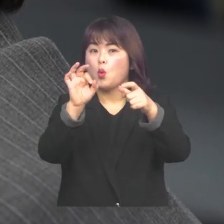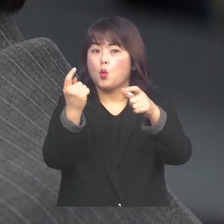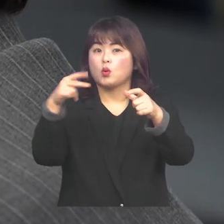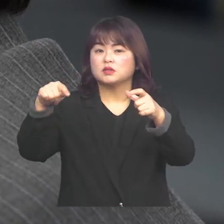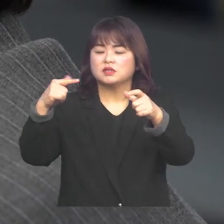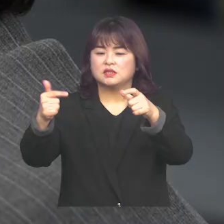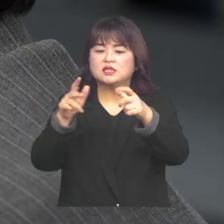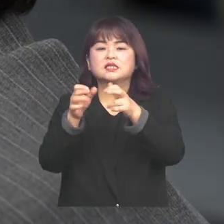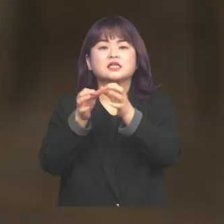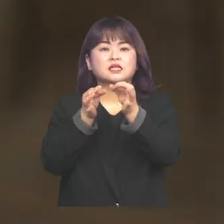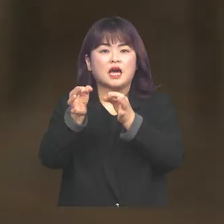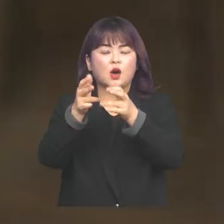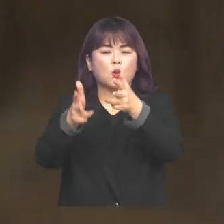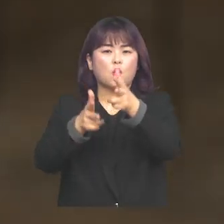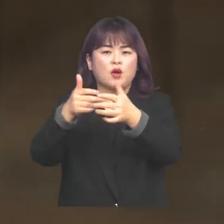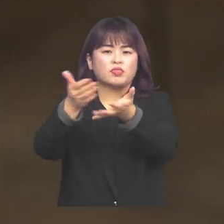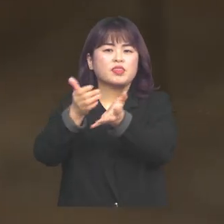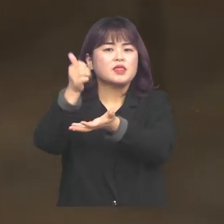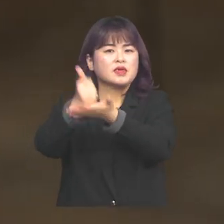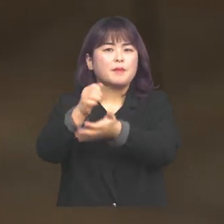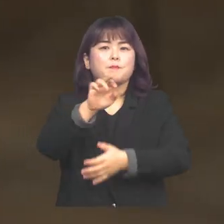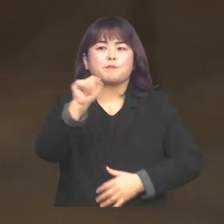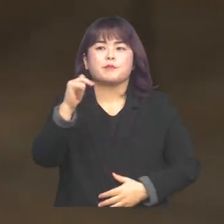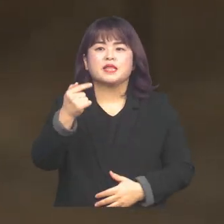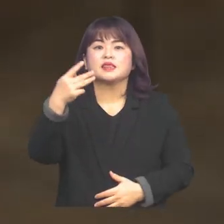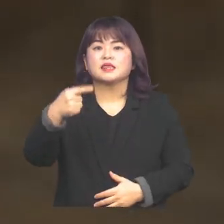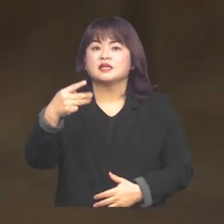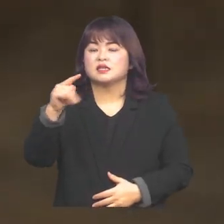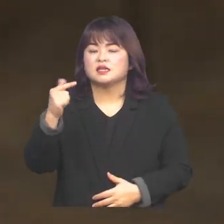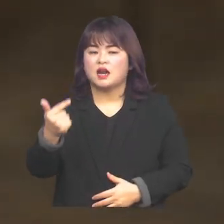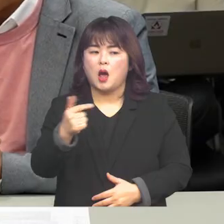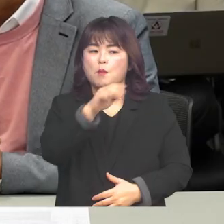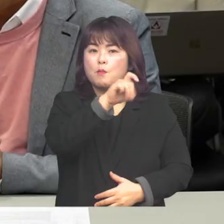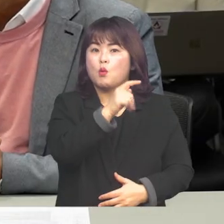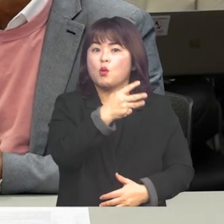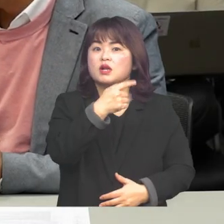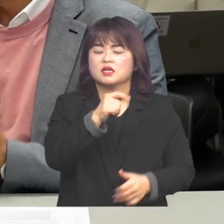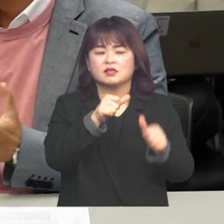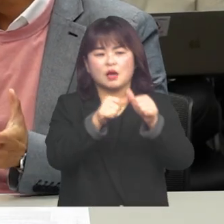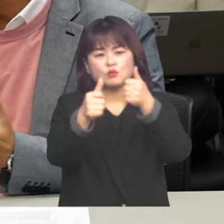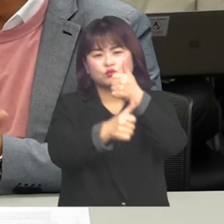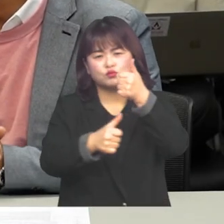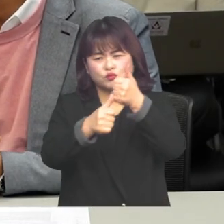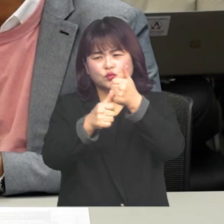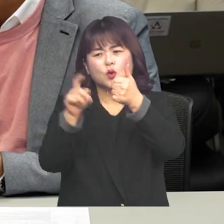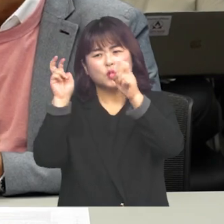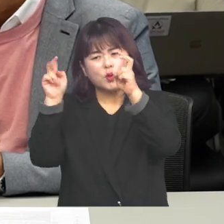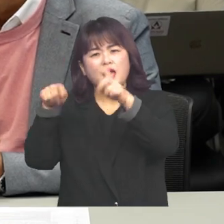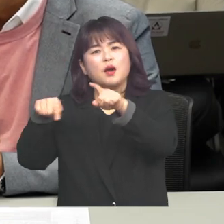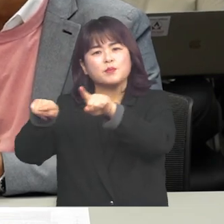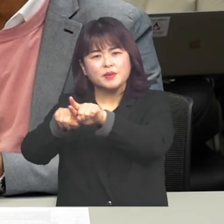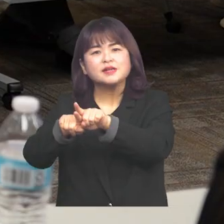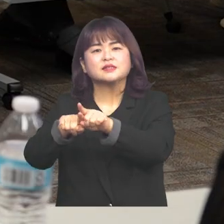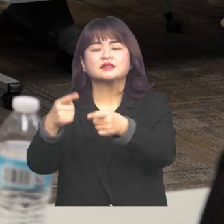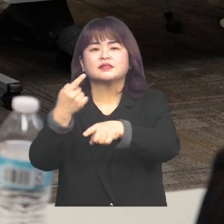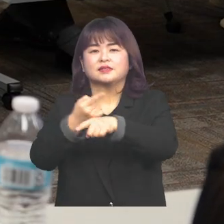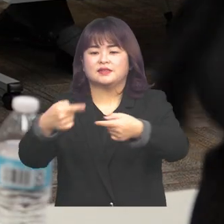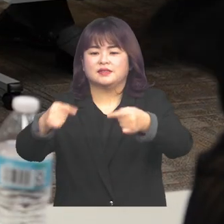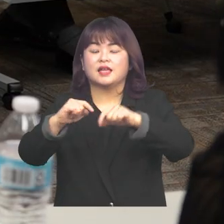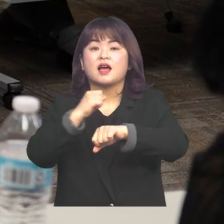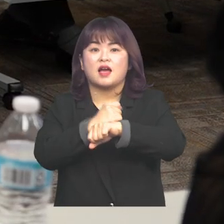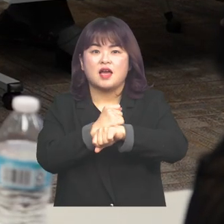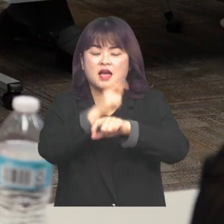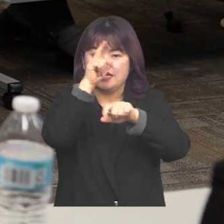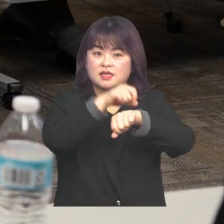광역 오스틴 아시안 상공회의소, 민트란 회장과 폴킴 자문위원, 오스틴 거주 아닌 기업 대표 등이